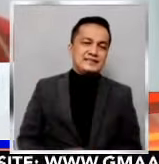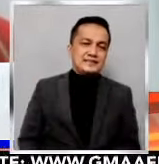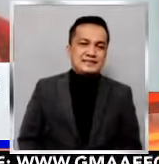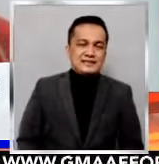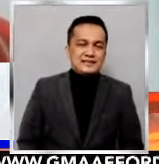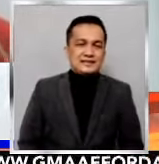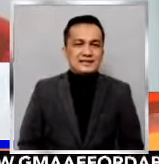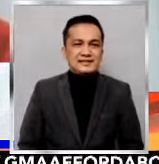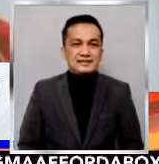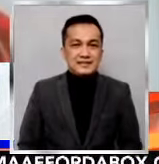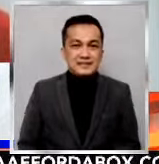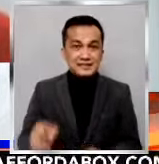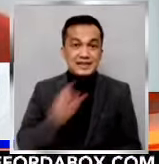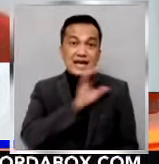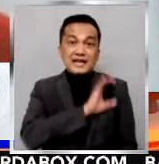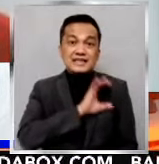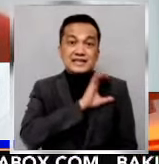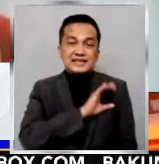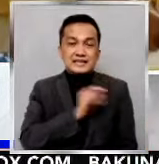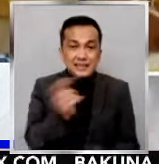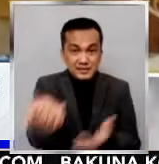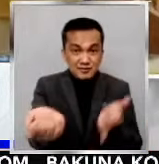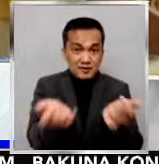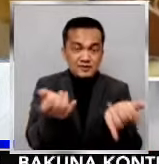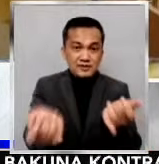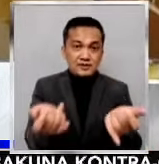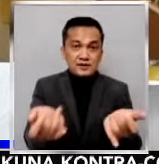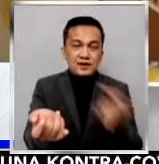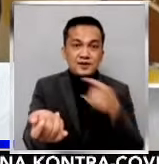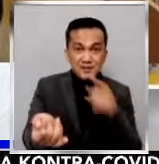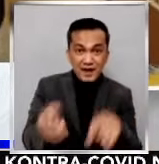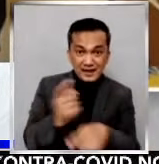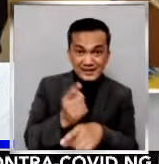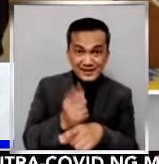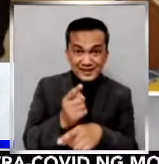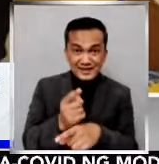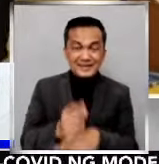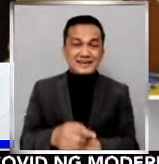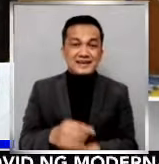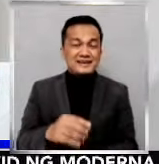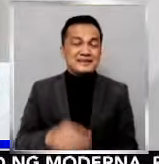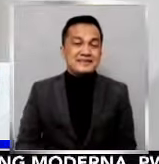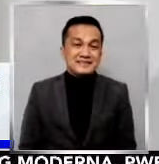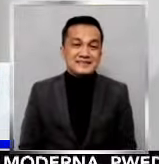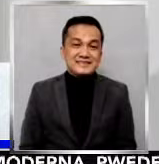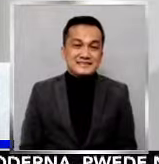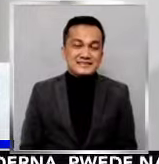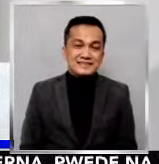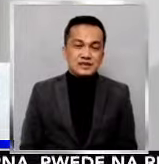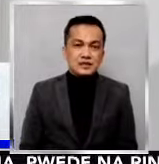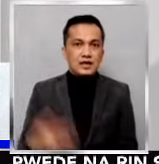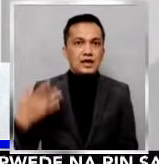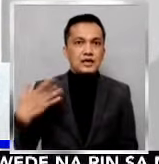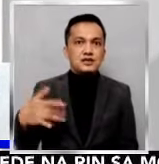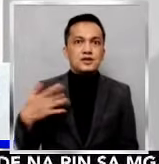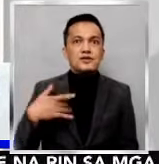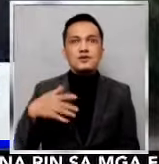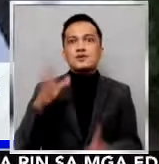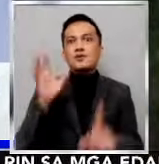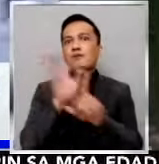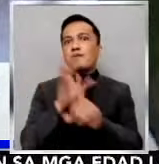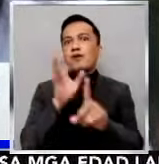character ni Spider-Man is delivery siya, di ba? Ang gimmick, nag-click, and the rest is